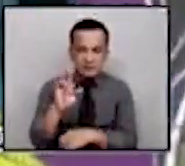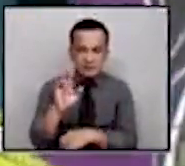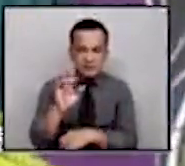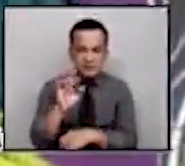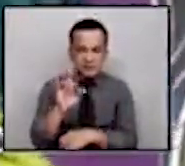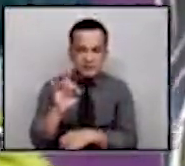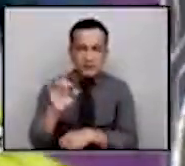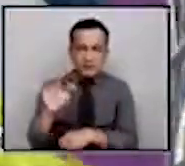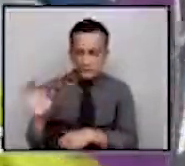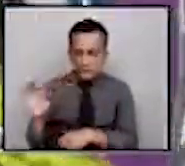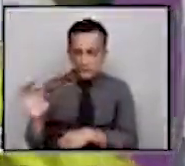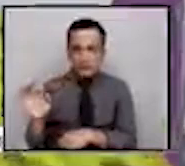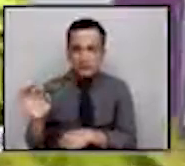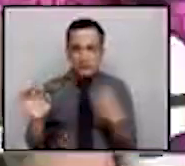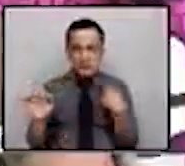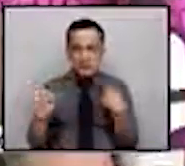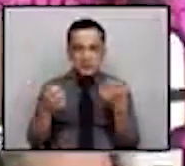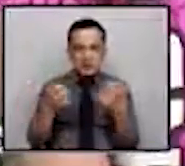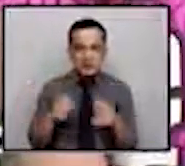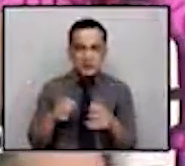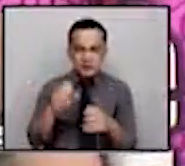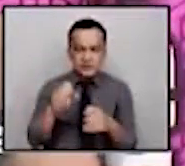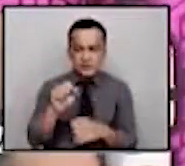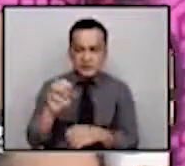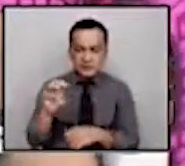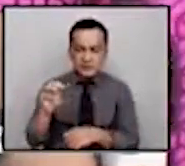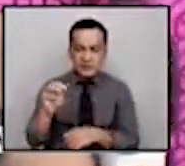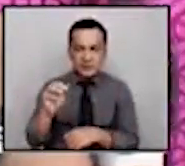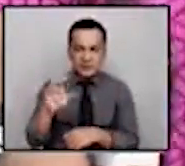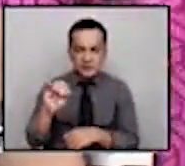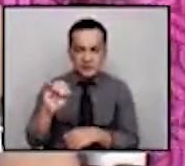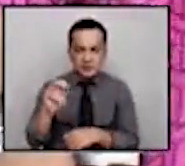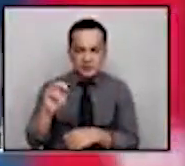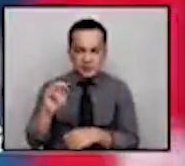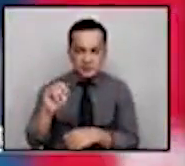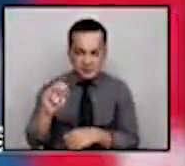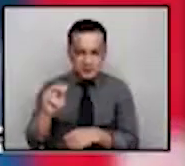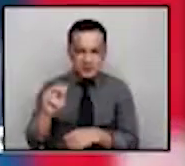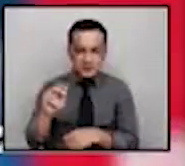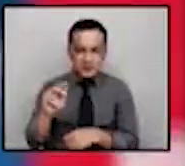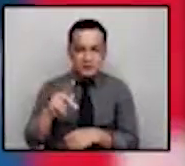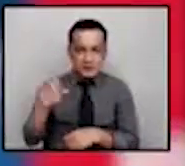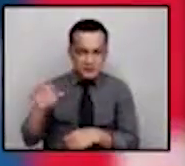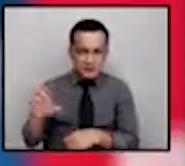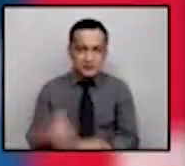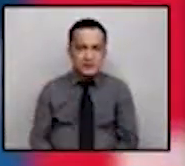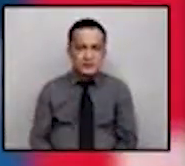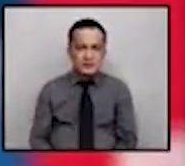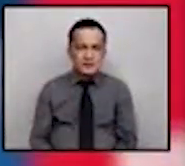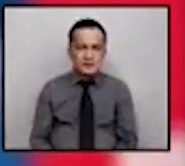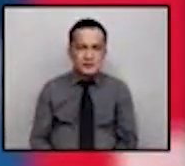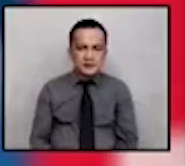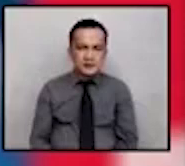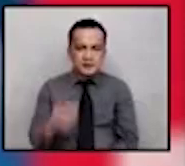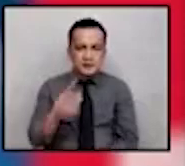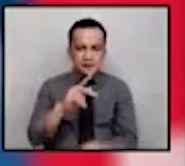19, meron kami event sa SMX convention. Oh, doon sa Pasay. Yes. Okay. Philippine Pet